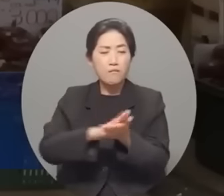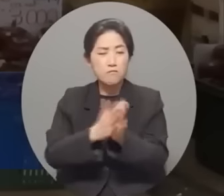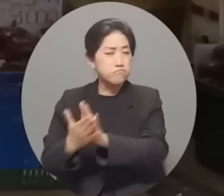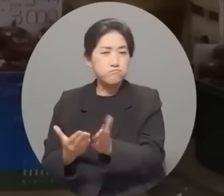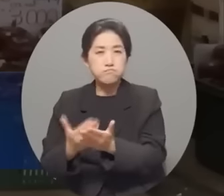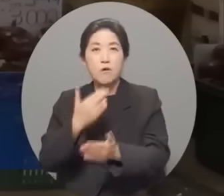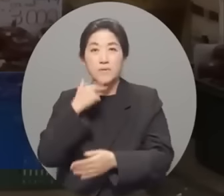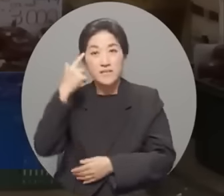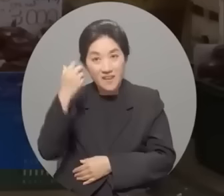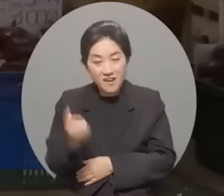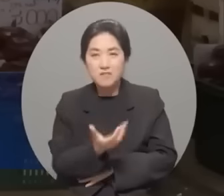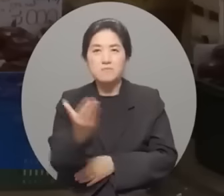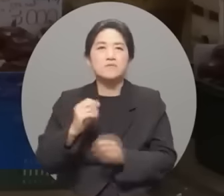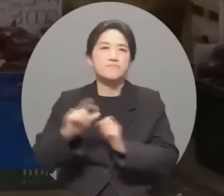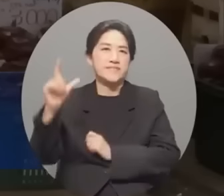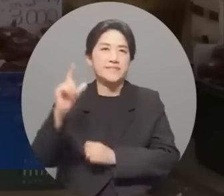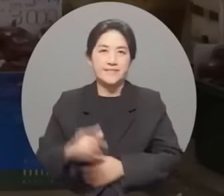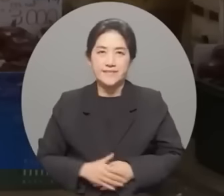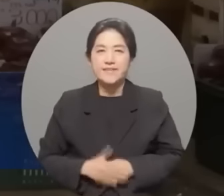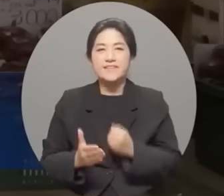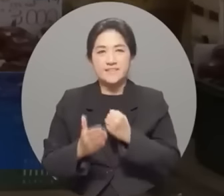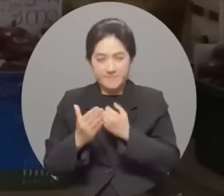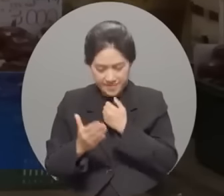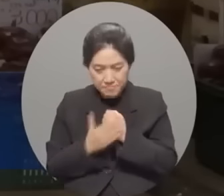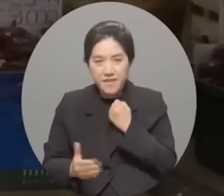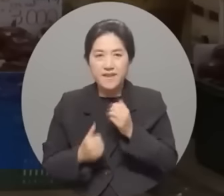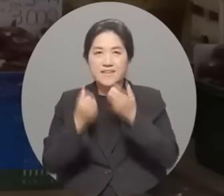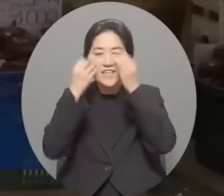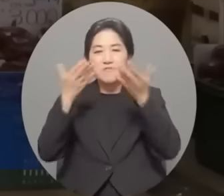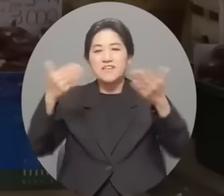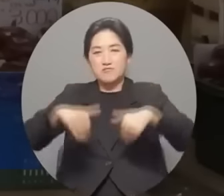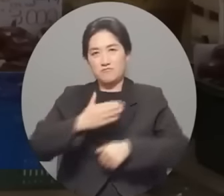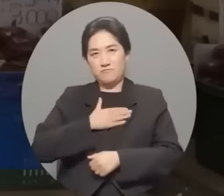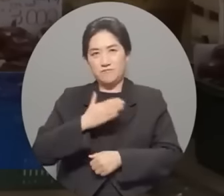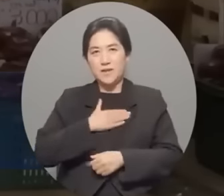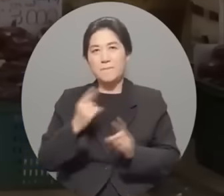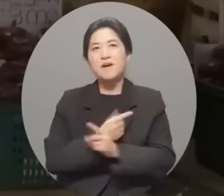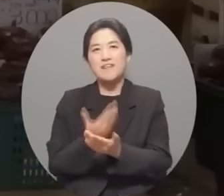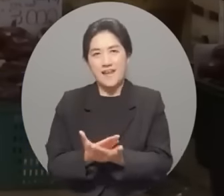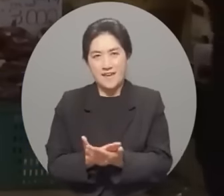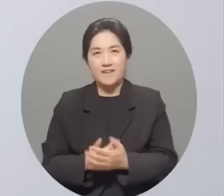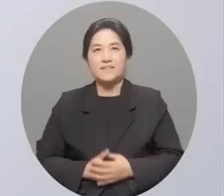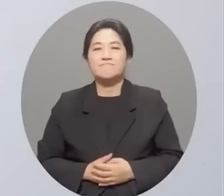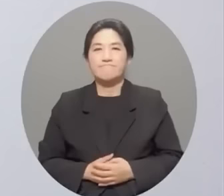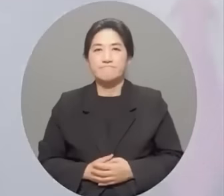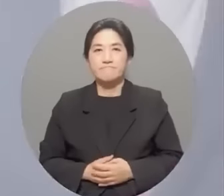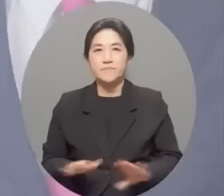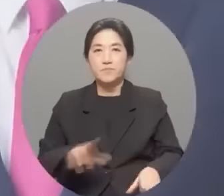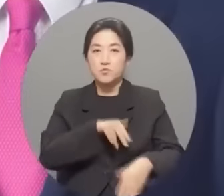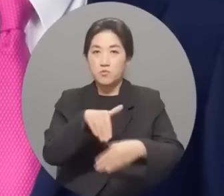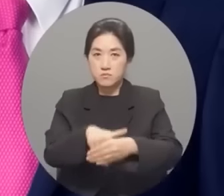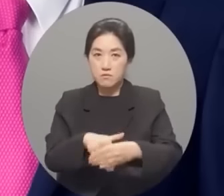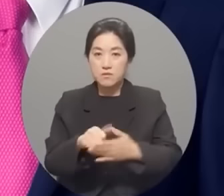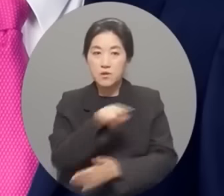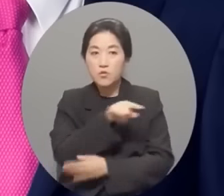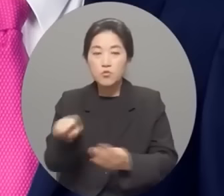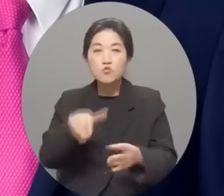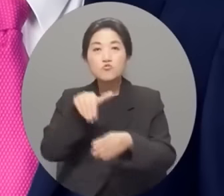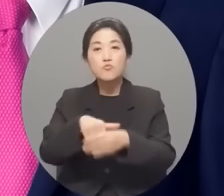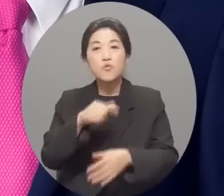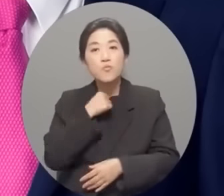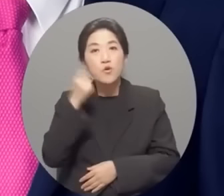없다라고 생각하시는 분들이 더 많은 거 같거든요 그러면 새로운 일꾼으로 바꿔 달라 이번 총선에서 어느 후보에게